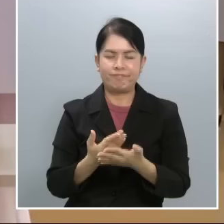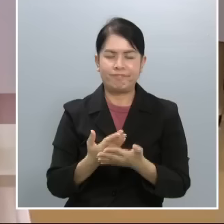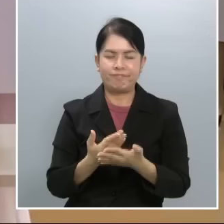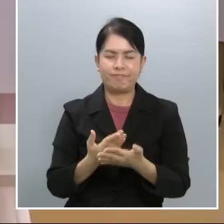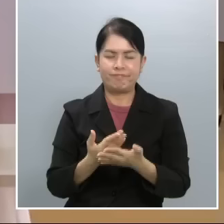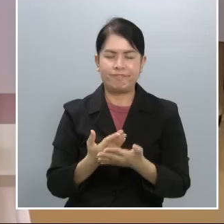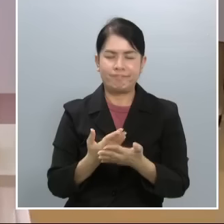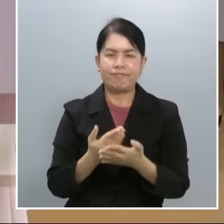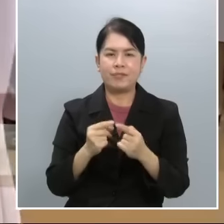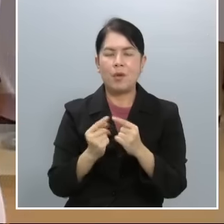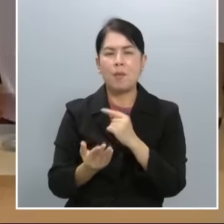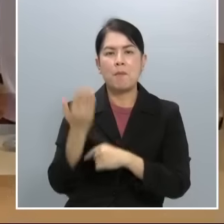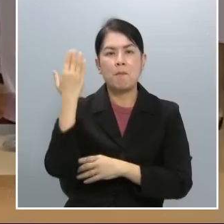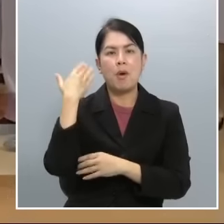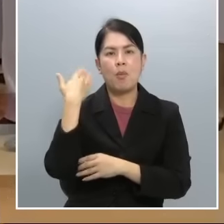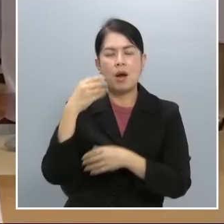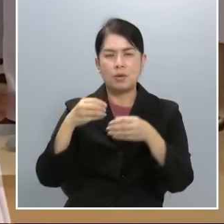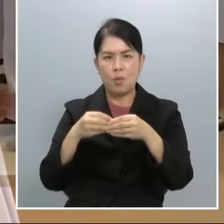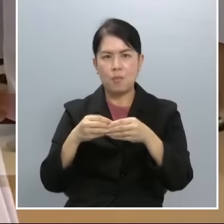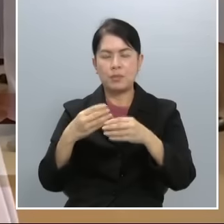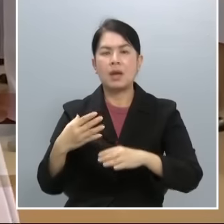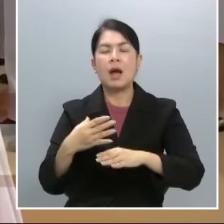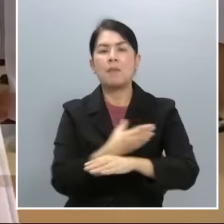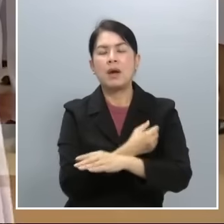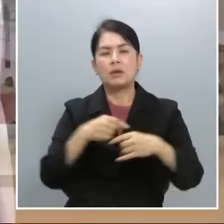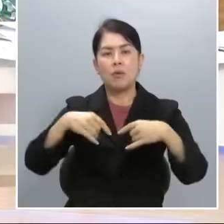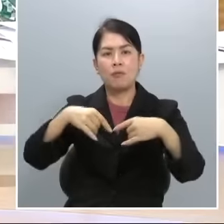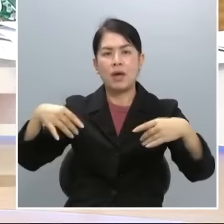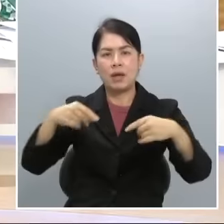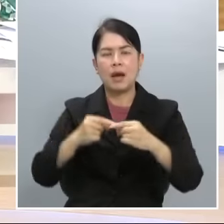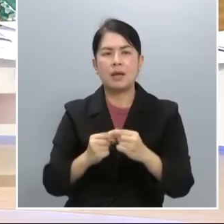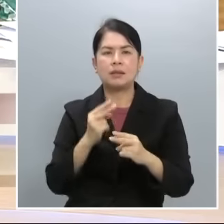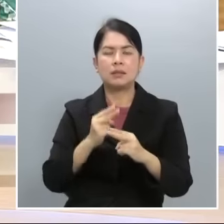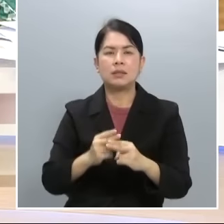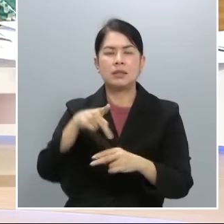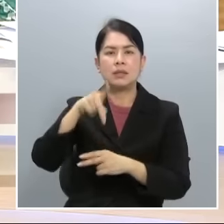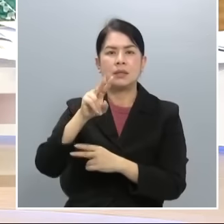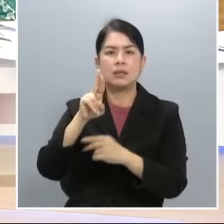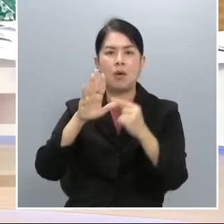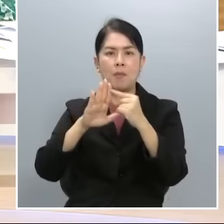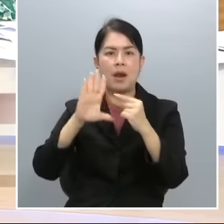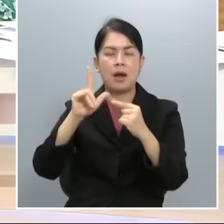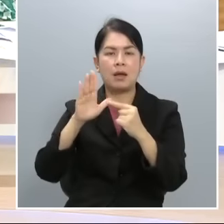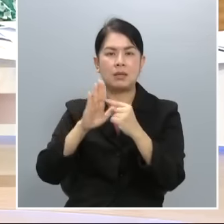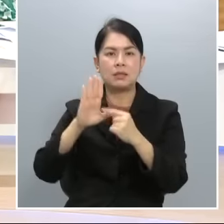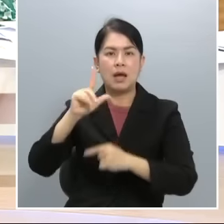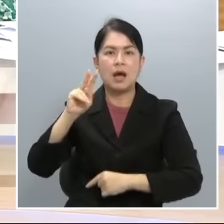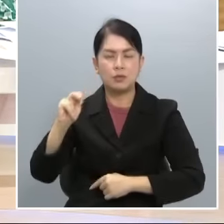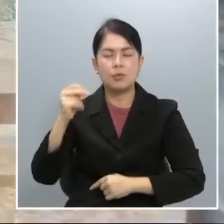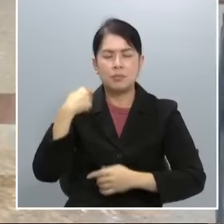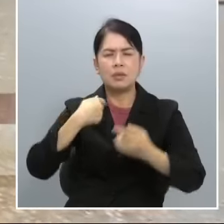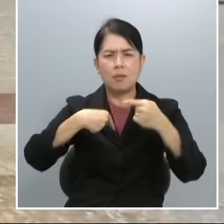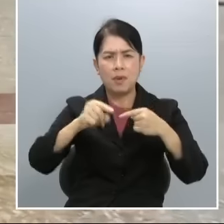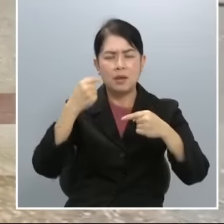เมื่อวานนี้พรรคประชาชนซึ่งเป็นพรรคฝ่ายค้านไปทำกิจกรรมหาเสียงเลือกตั้งนายกอบจมีบ